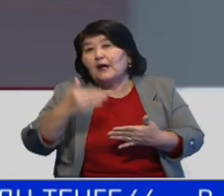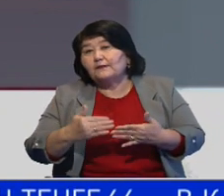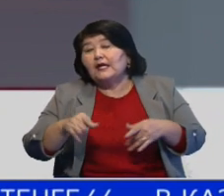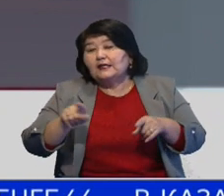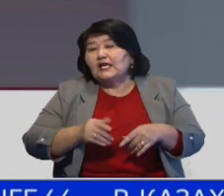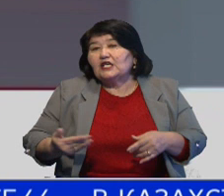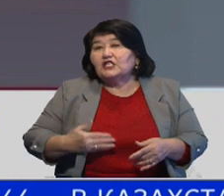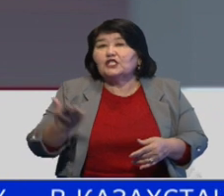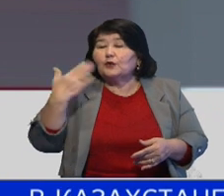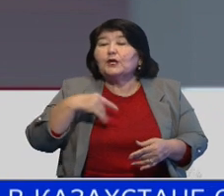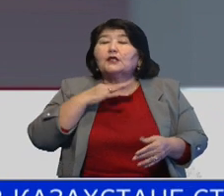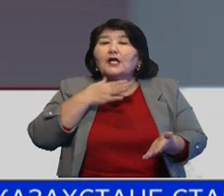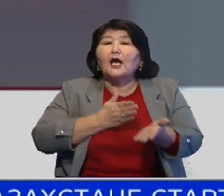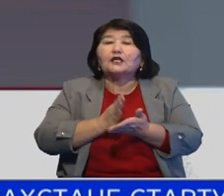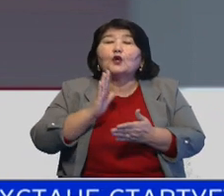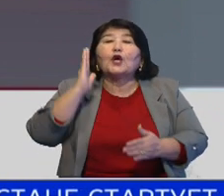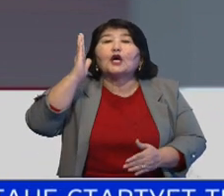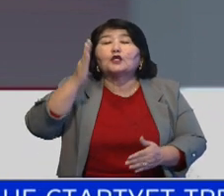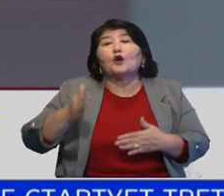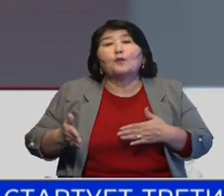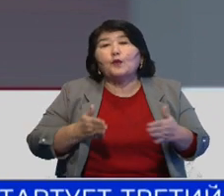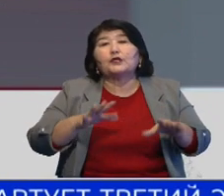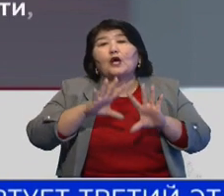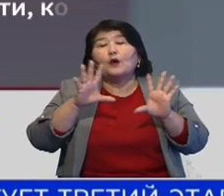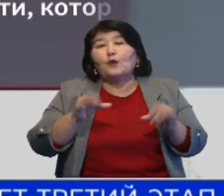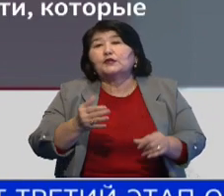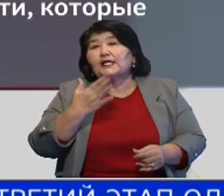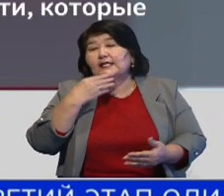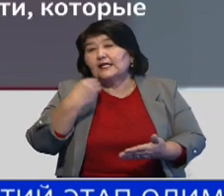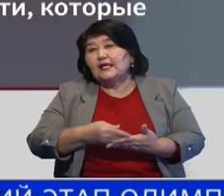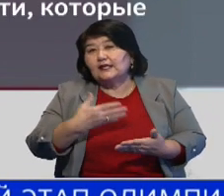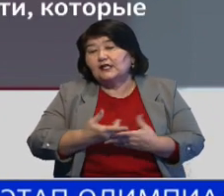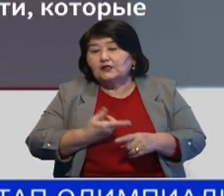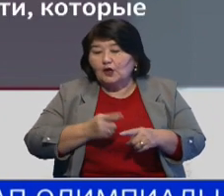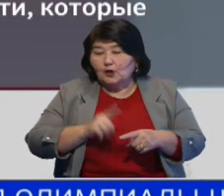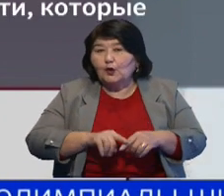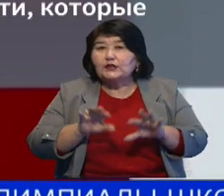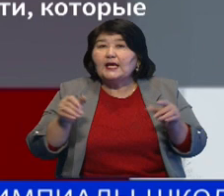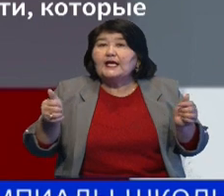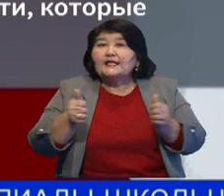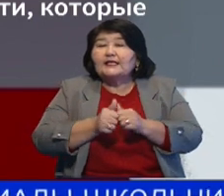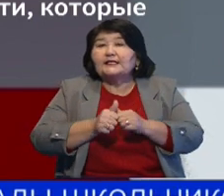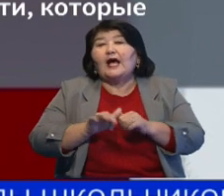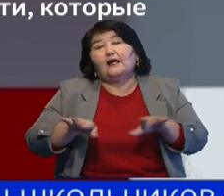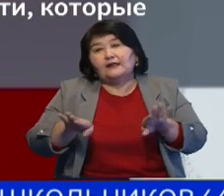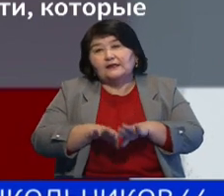жить в прошлом, ориентироваться только на будущее, культивируя те общие национальные ценности, которые не разъединяют, а консолидируют нацию.